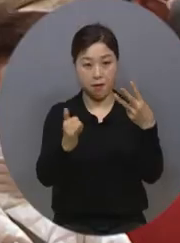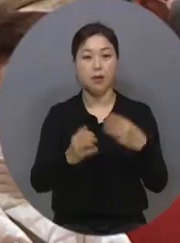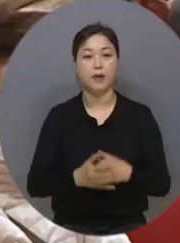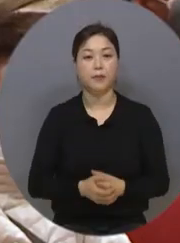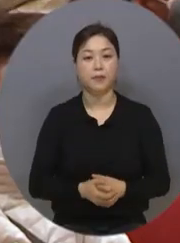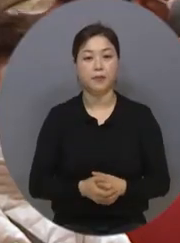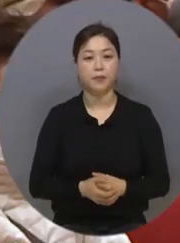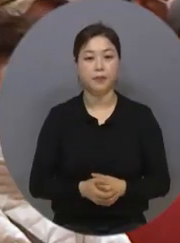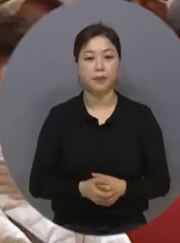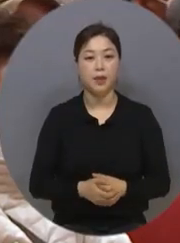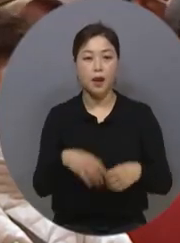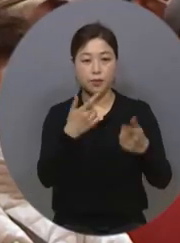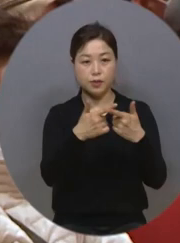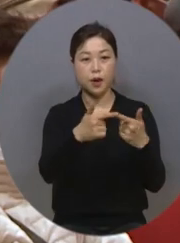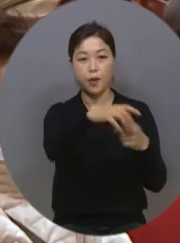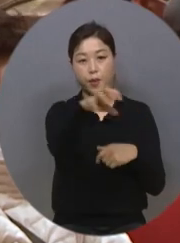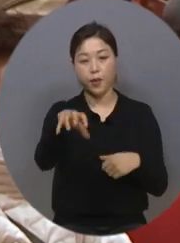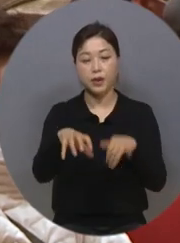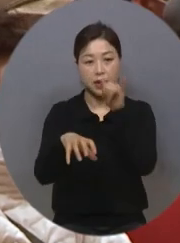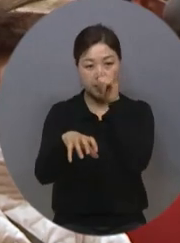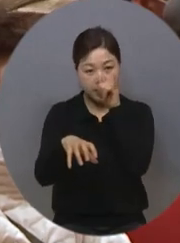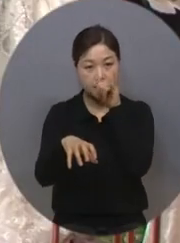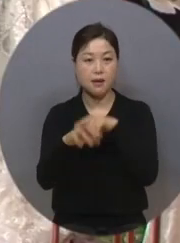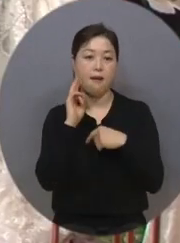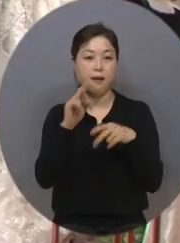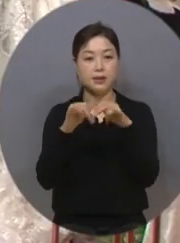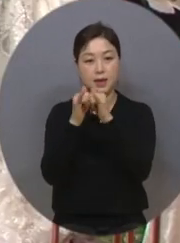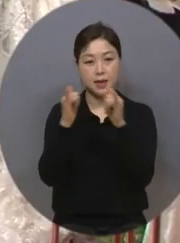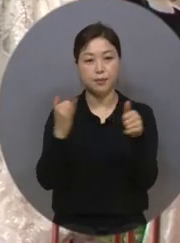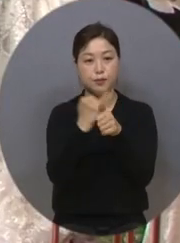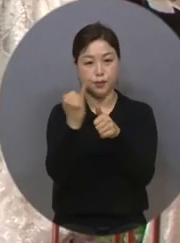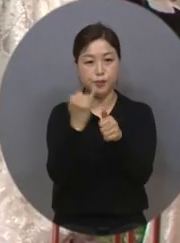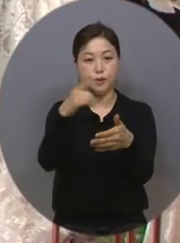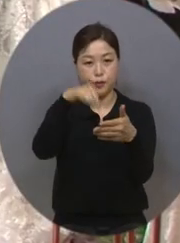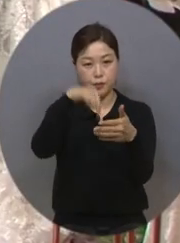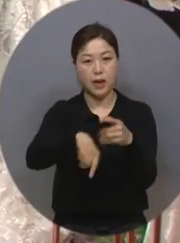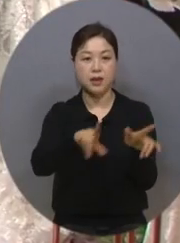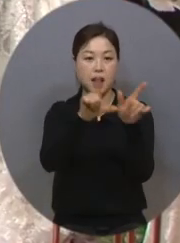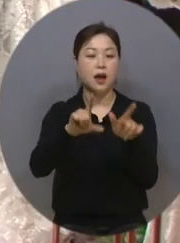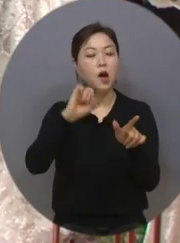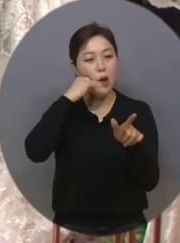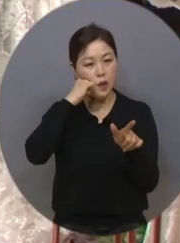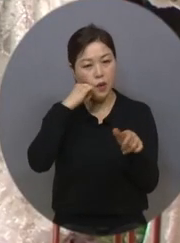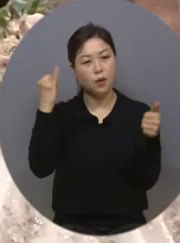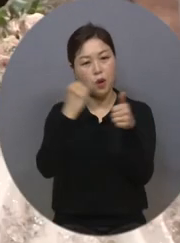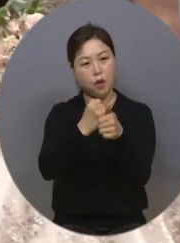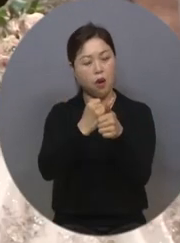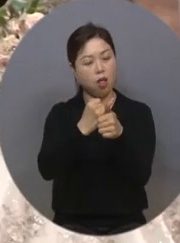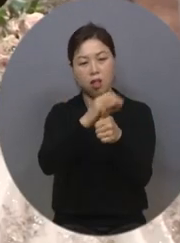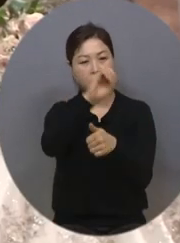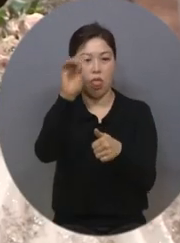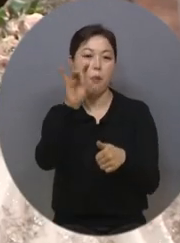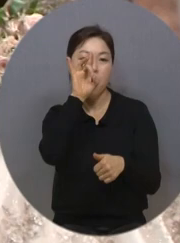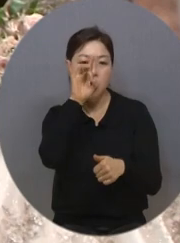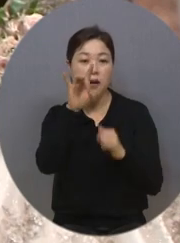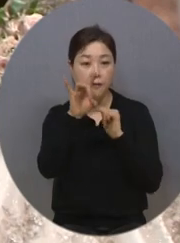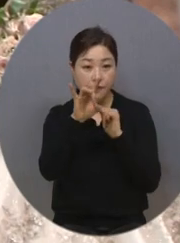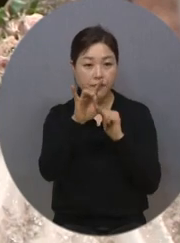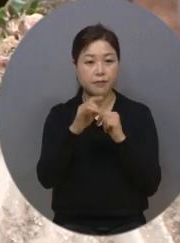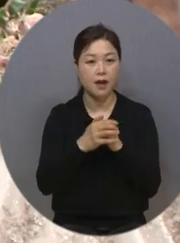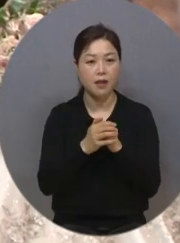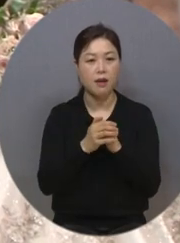가운데 부산에 거주하고 있는 중증장애인 부부 중 생활이 어려워 결혼식을 올리지 못한